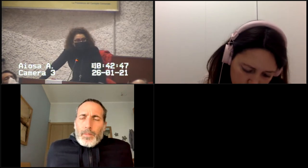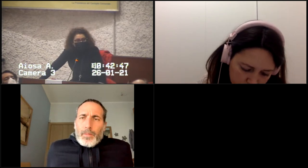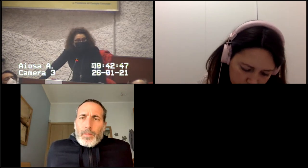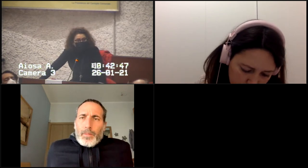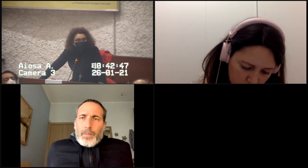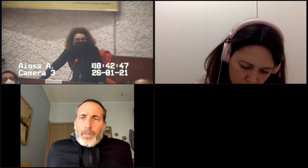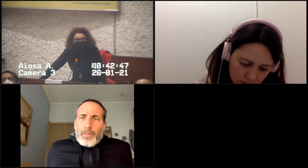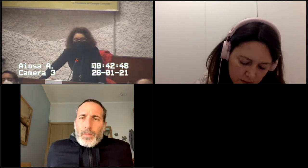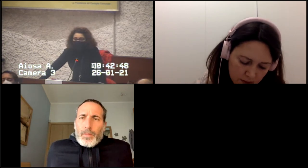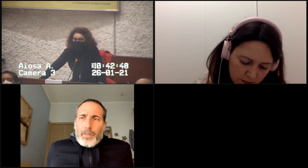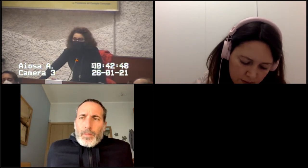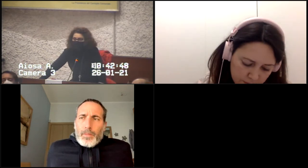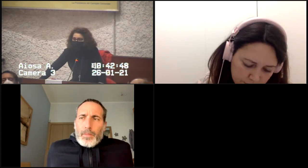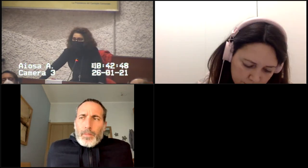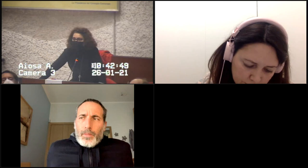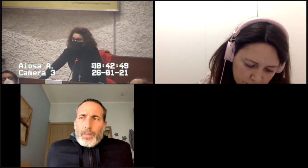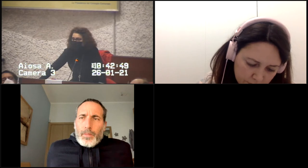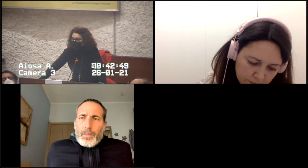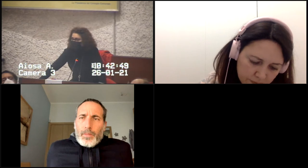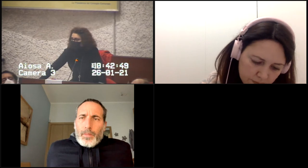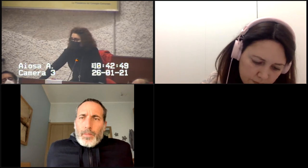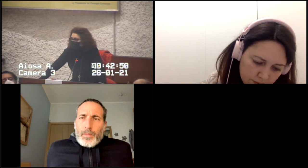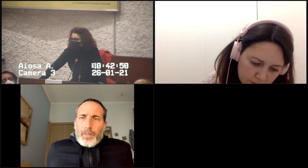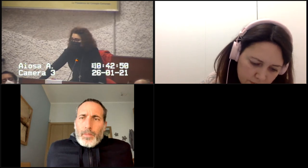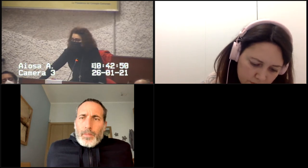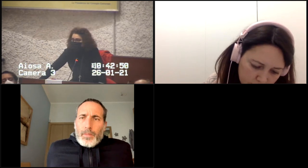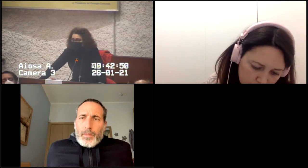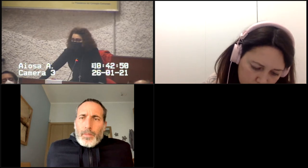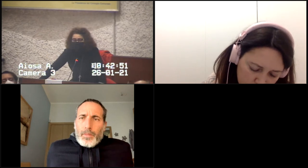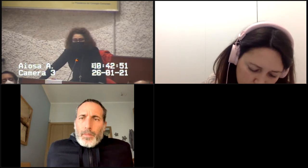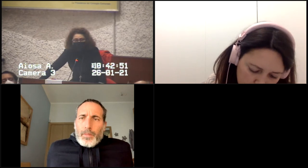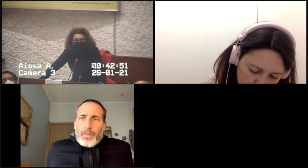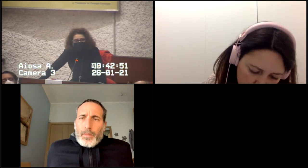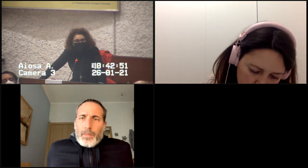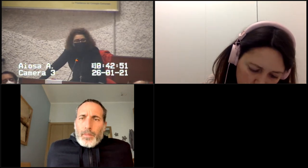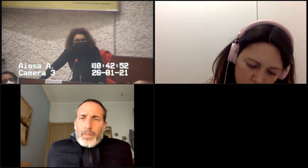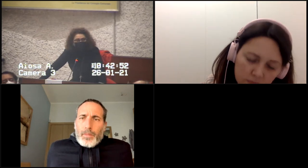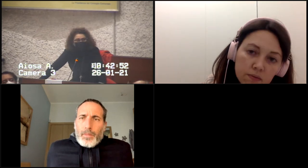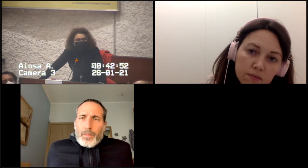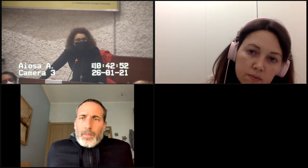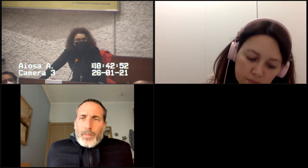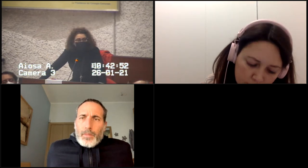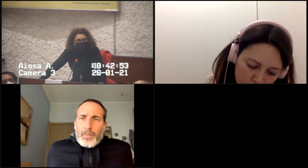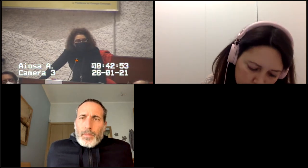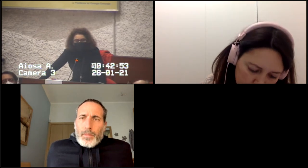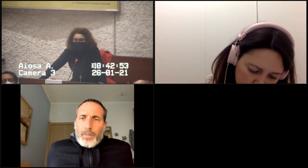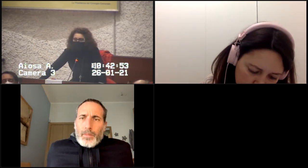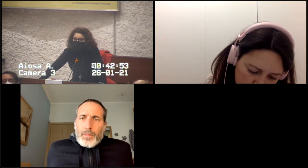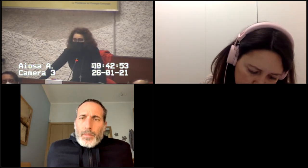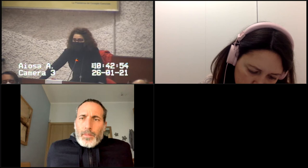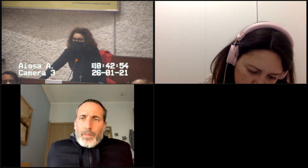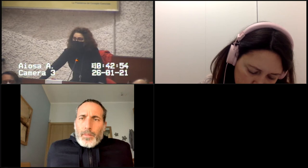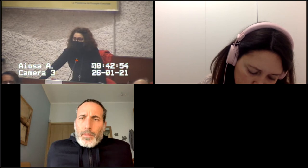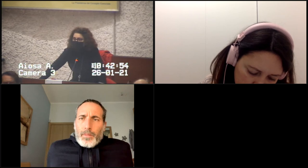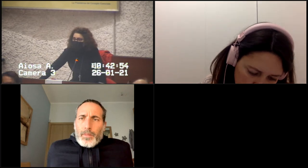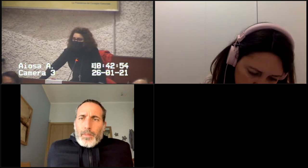e ci siamo chiaramente confrontati tra Capigruppo di maggioranza e Capigruppo di opposizione dicendoci